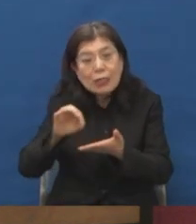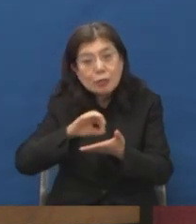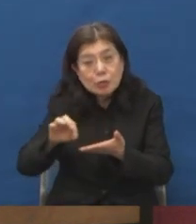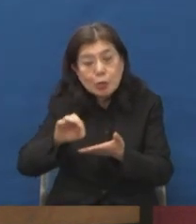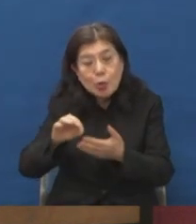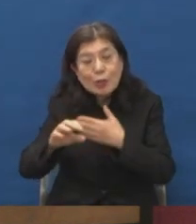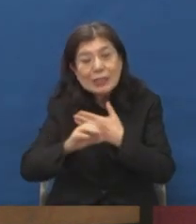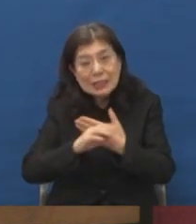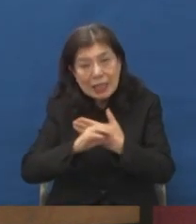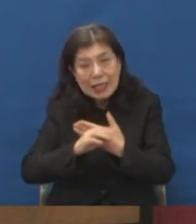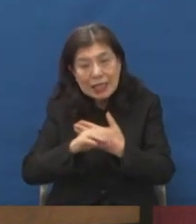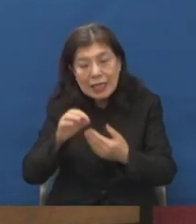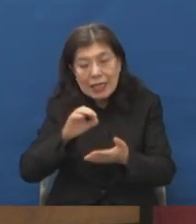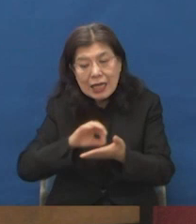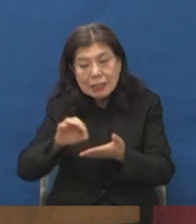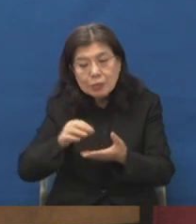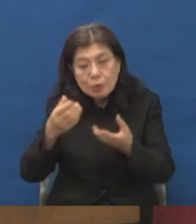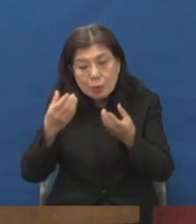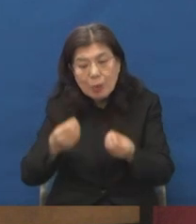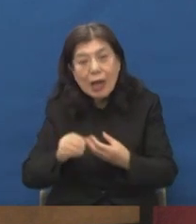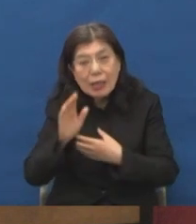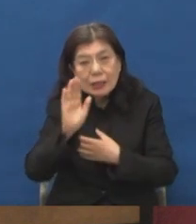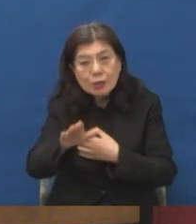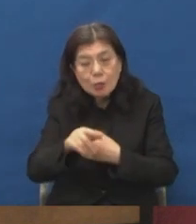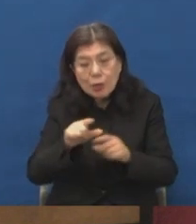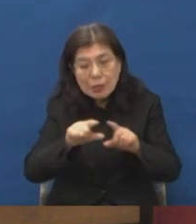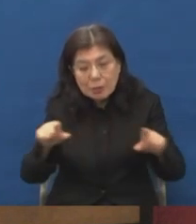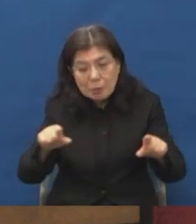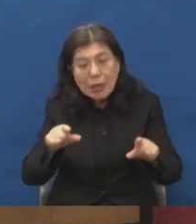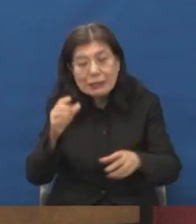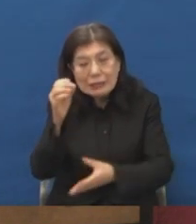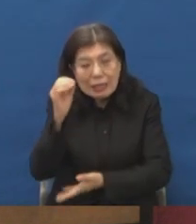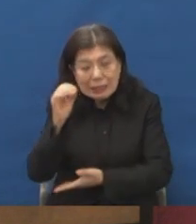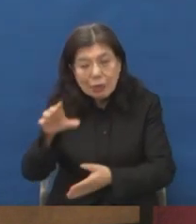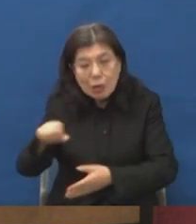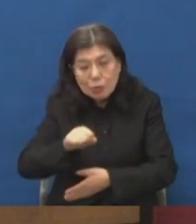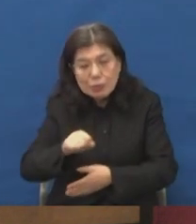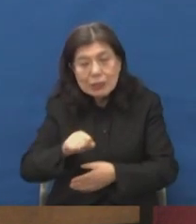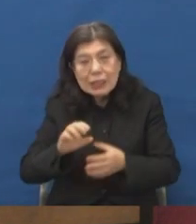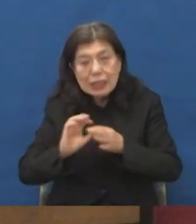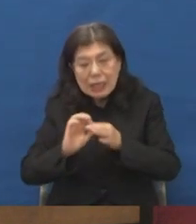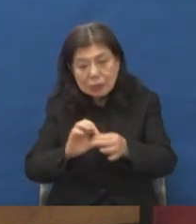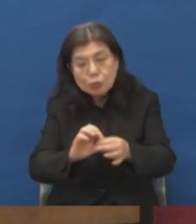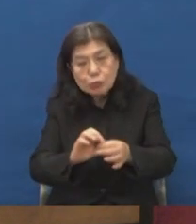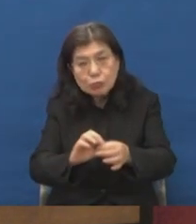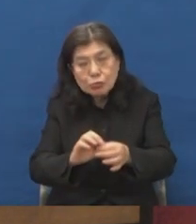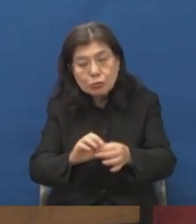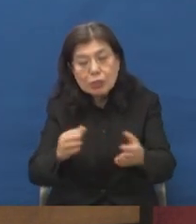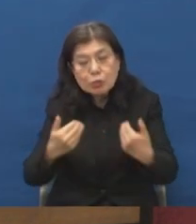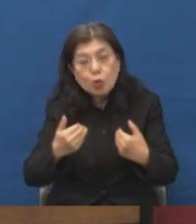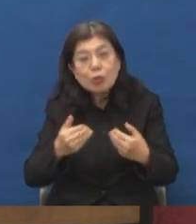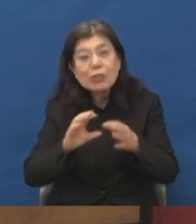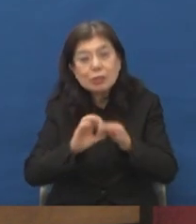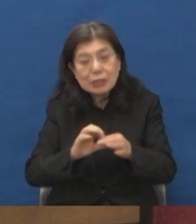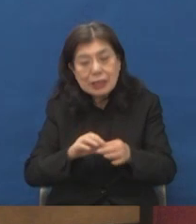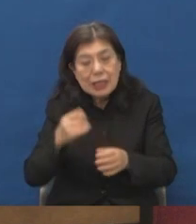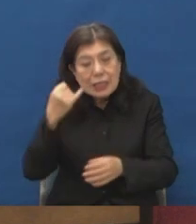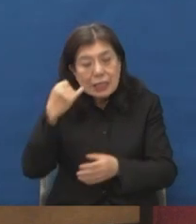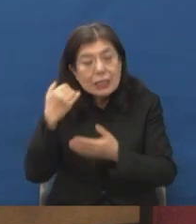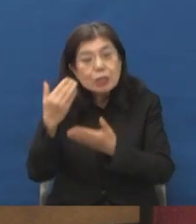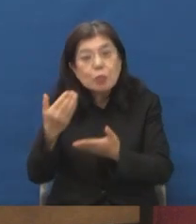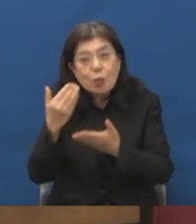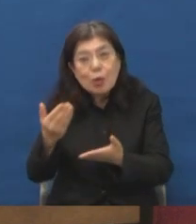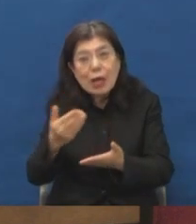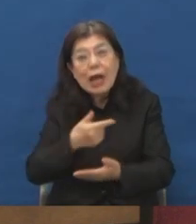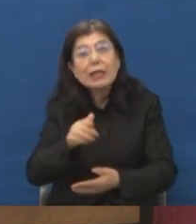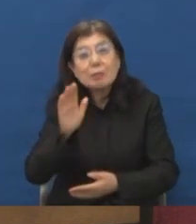止後も一般財源を確保し、事業を継続する必要性などについて質疑やご意見がありました。次に、議第